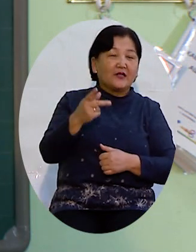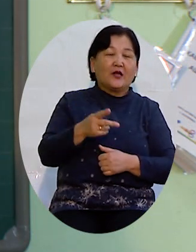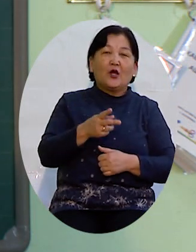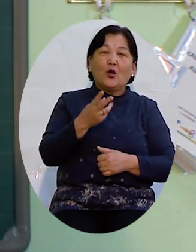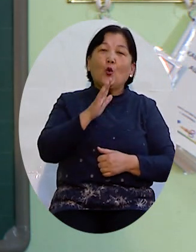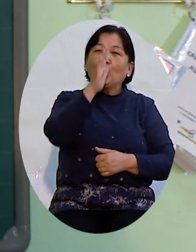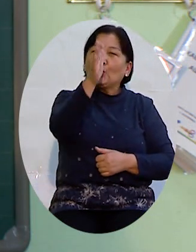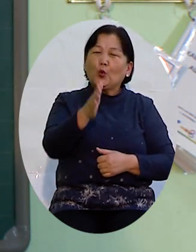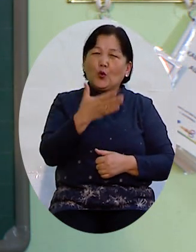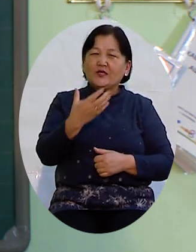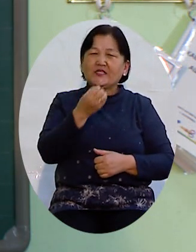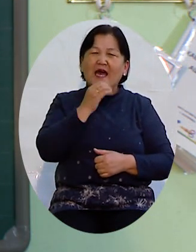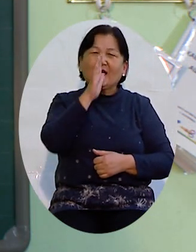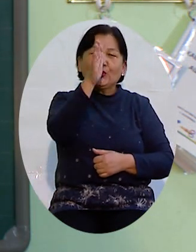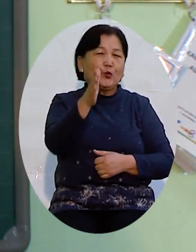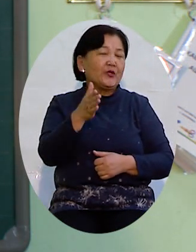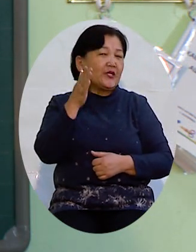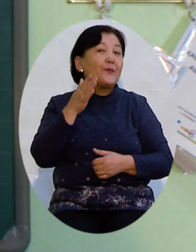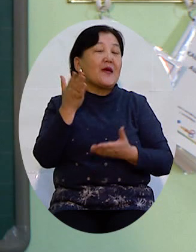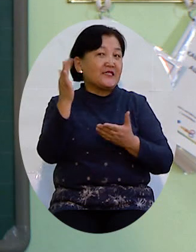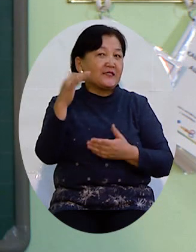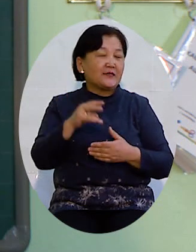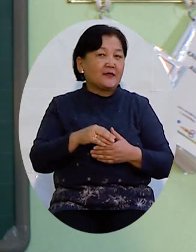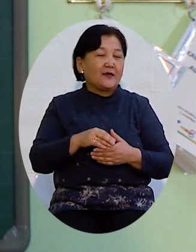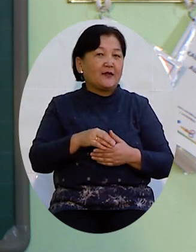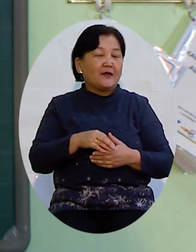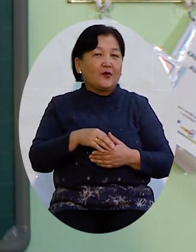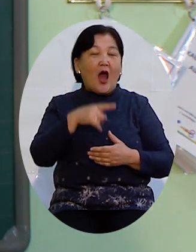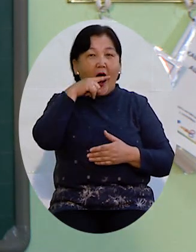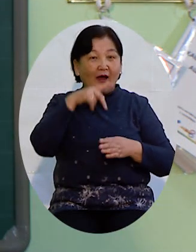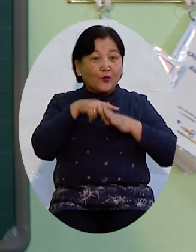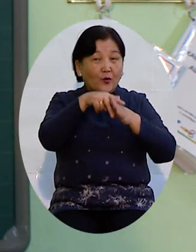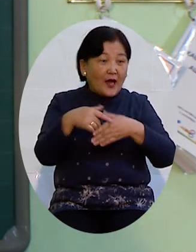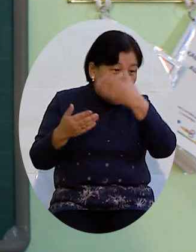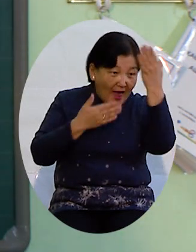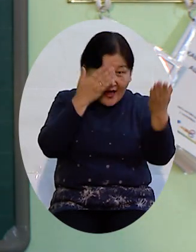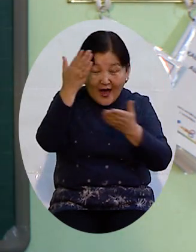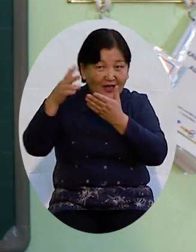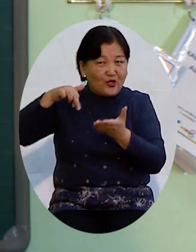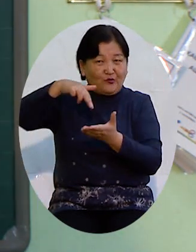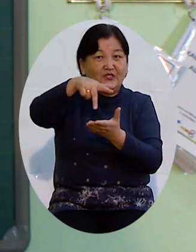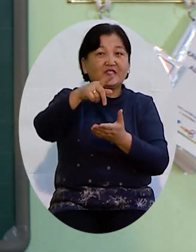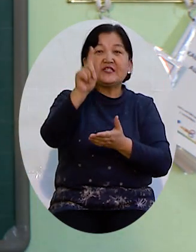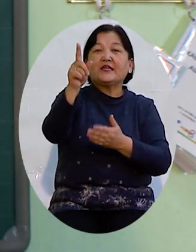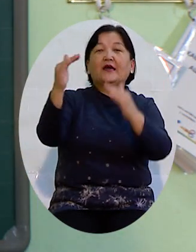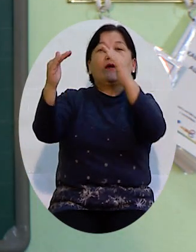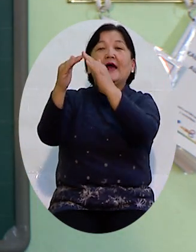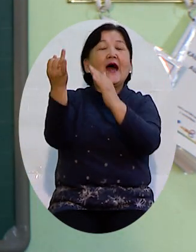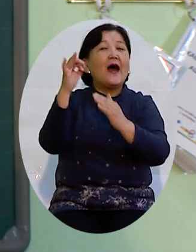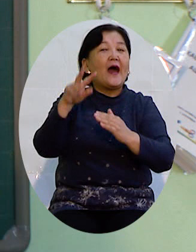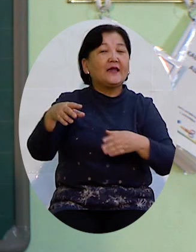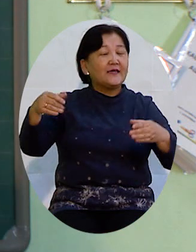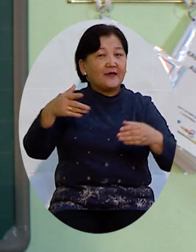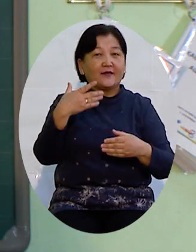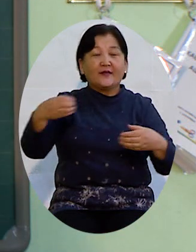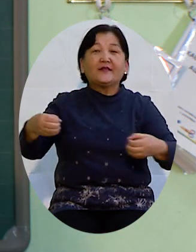уртын дуудуулдаг тийм хүн байсан байна. За ачаатайгаа хамт адууга хайгаа явж утлаг айлын найртаа таарад